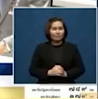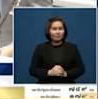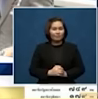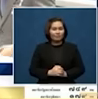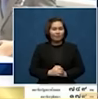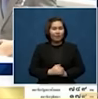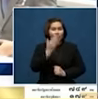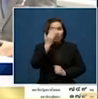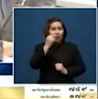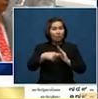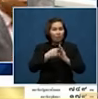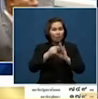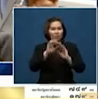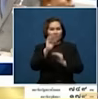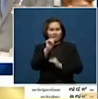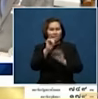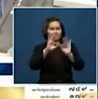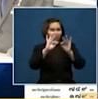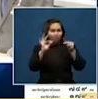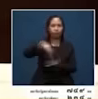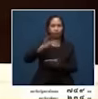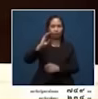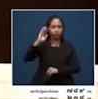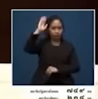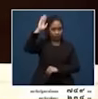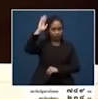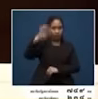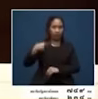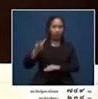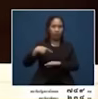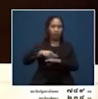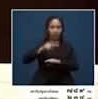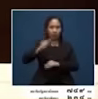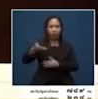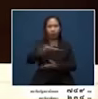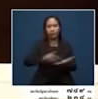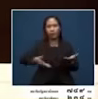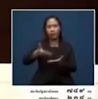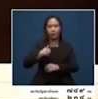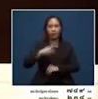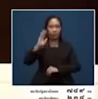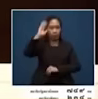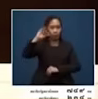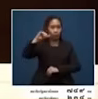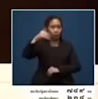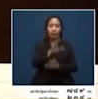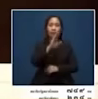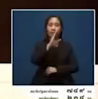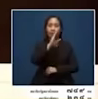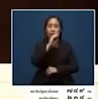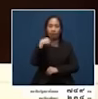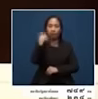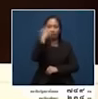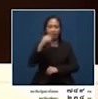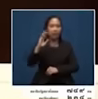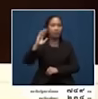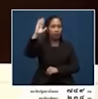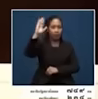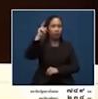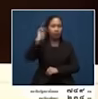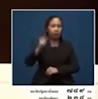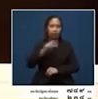ว่ามันเกิดอะไรกันขึ้นมีการนำเสนอชื่อคุณพิธามีการเสนอชื่อยติมีการเสนออะไรท่านมา